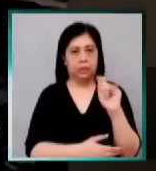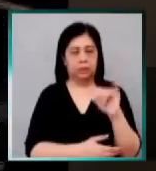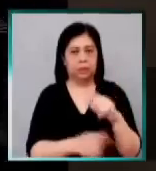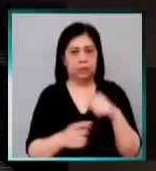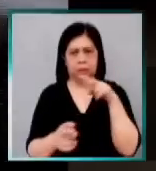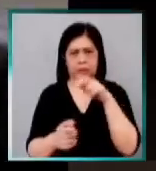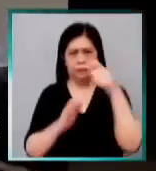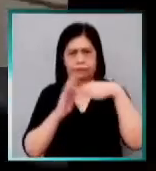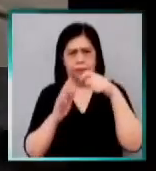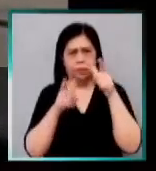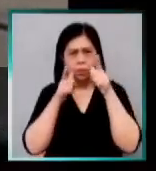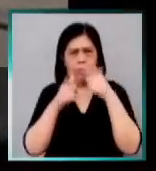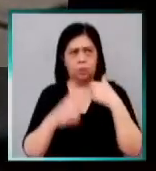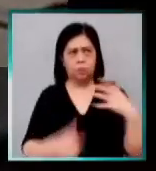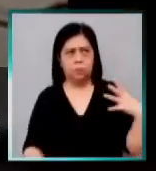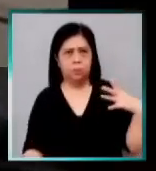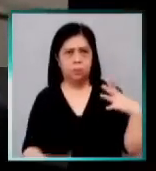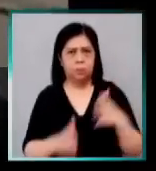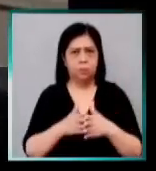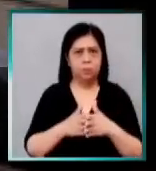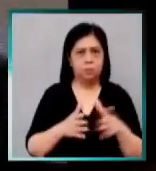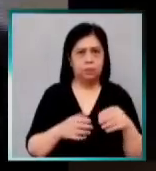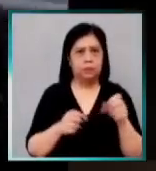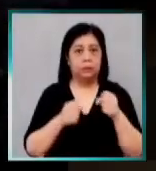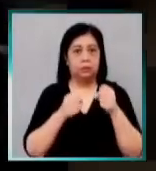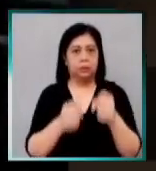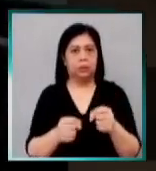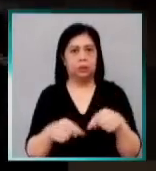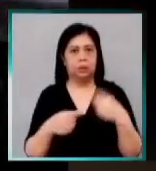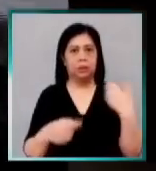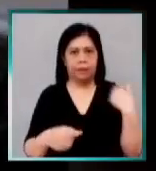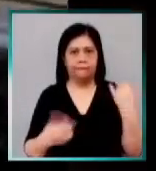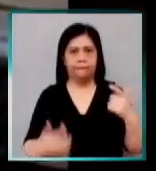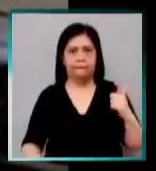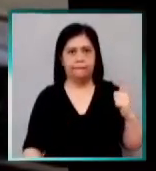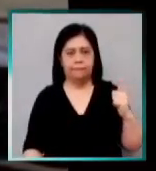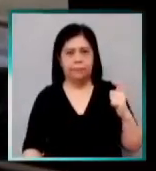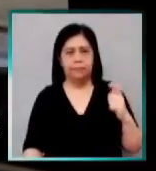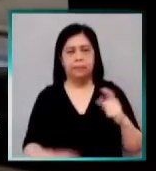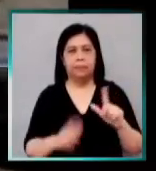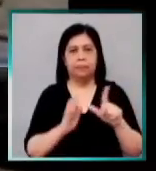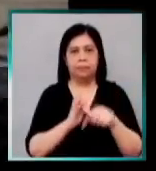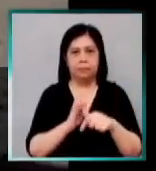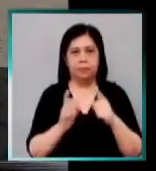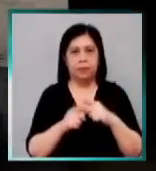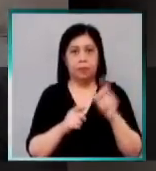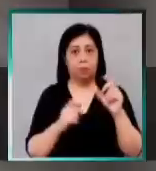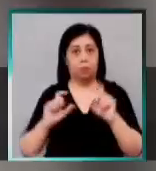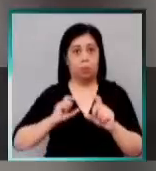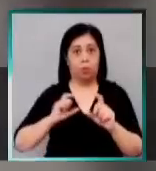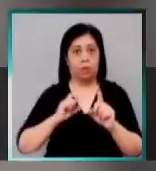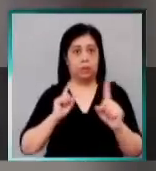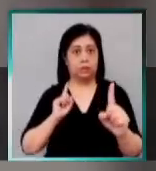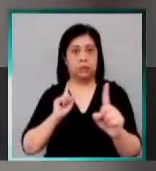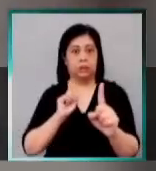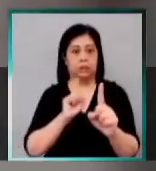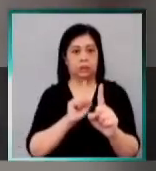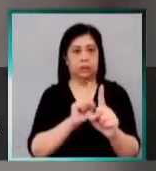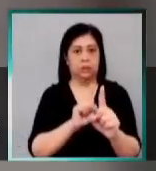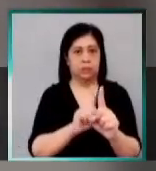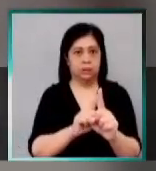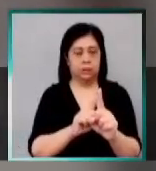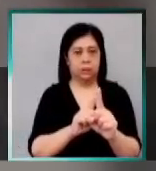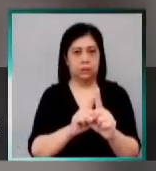may inaabangan sa kalsada habang may hawak na baril. Maya-maya pa, isang pulis na ang lumapit, ito pong